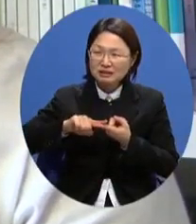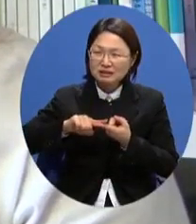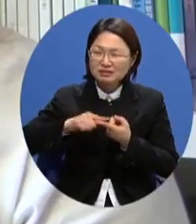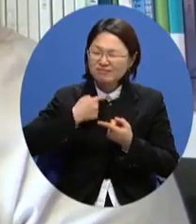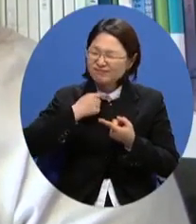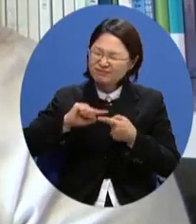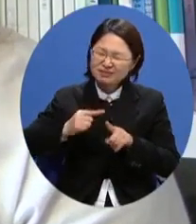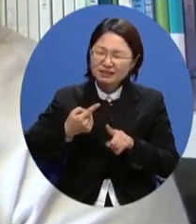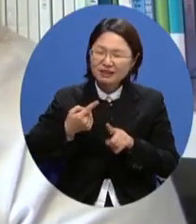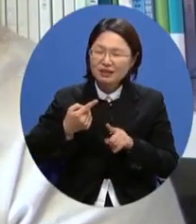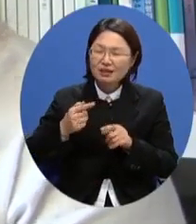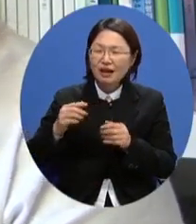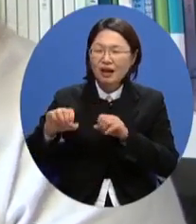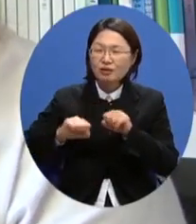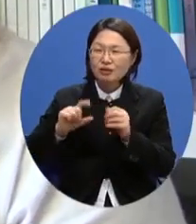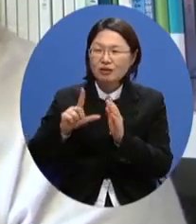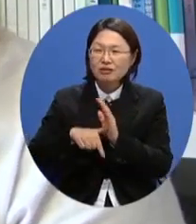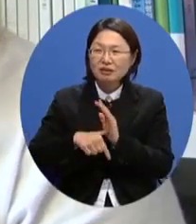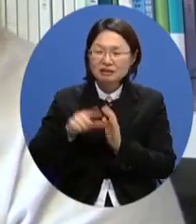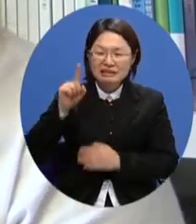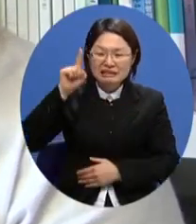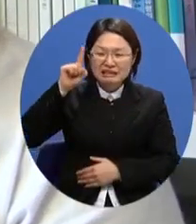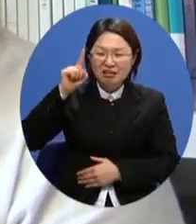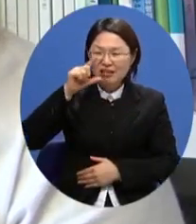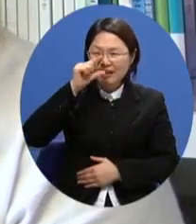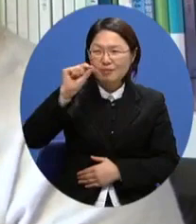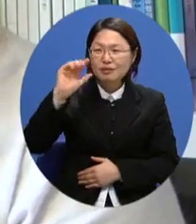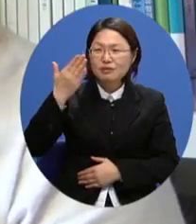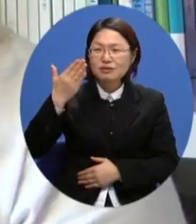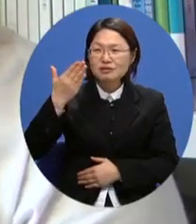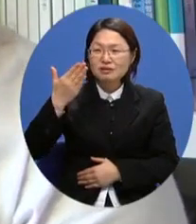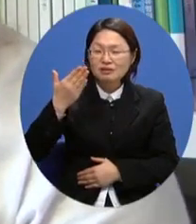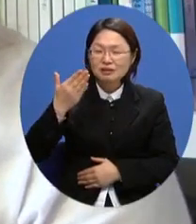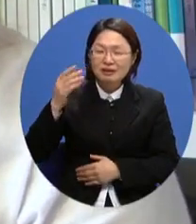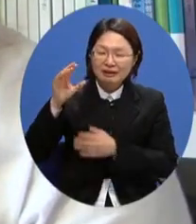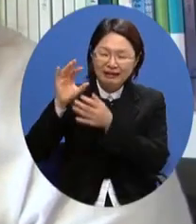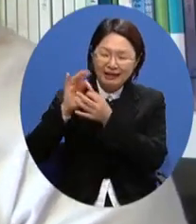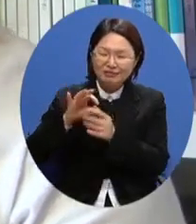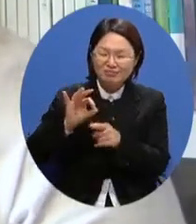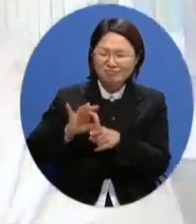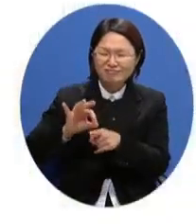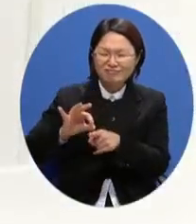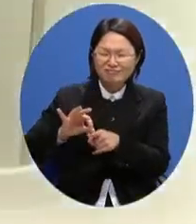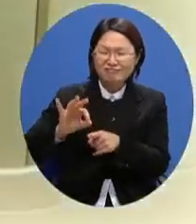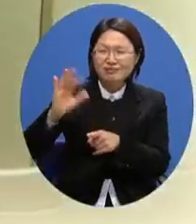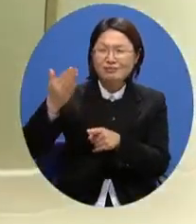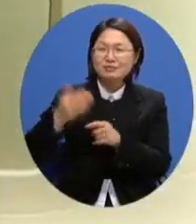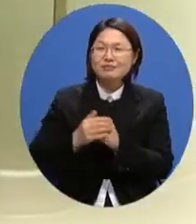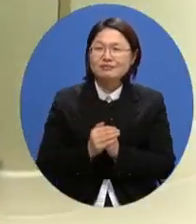때는 또 이제 막 신경이 예민해져가지고 이제 막 또 잔소리가 나가고. 네.